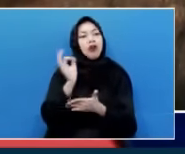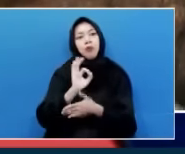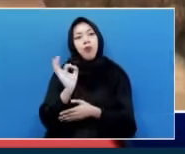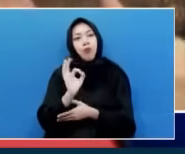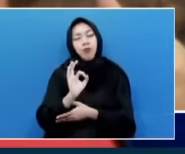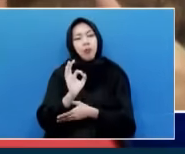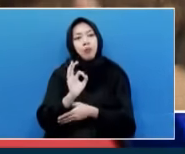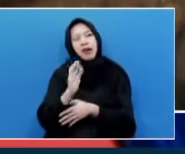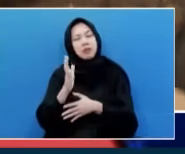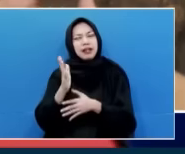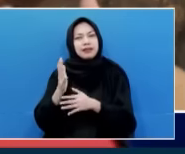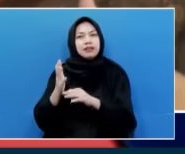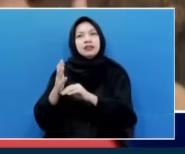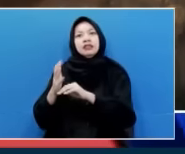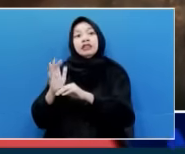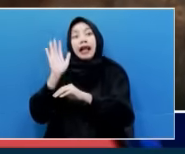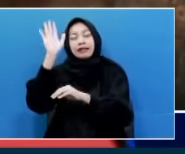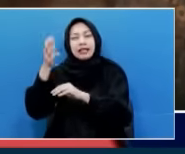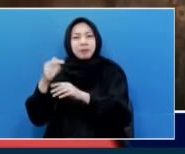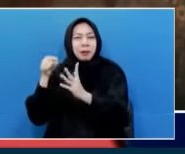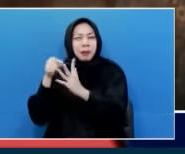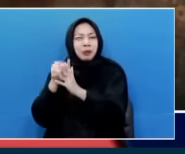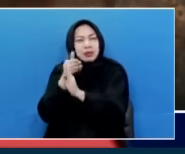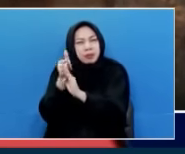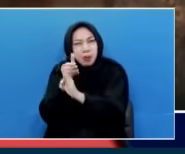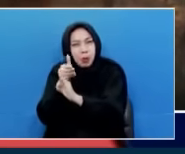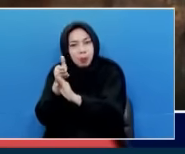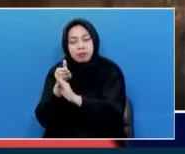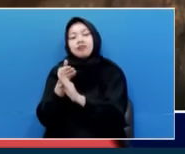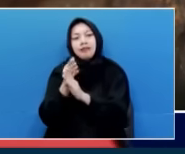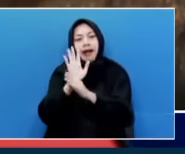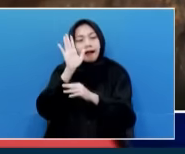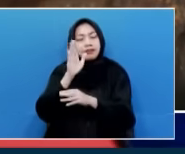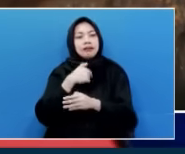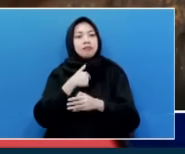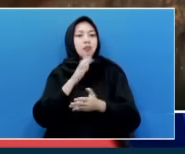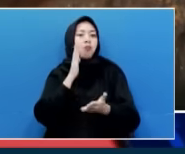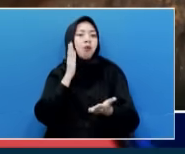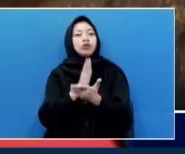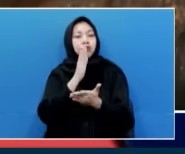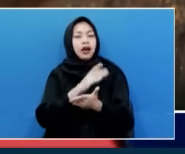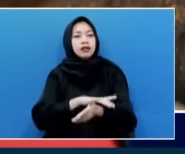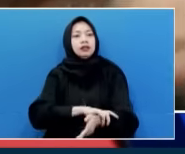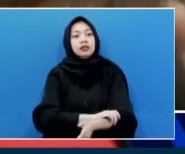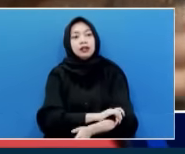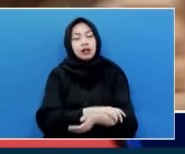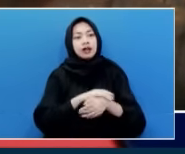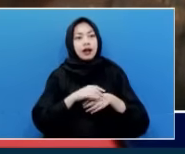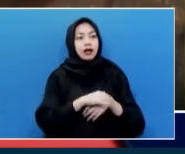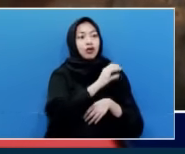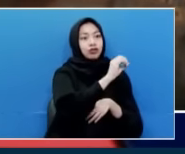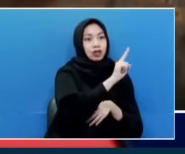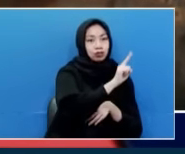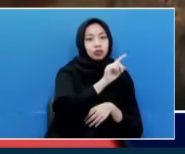memilihnya di akhir-akhir waktu-waktu menjelang ee hari H dan itu peluang bagi pasangan 01